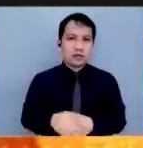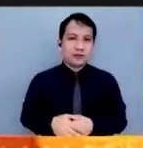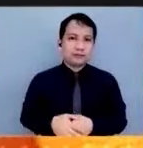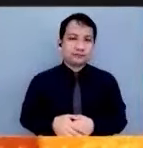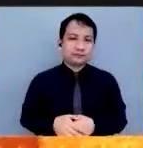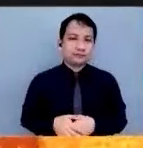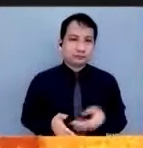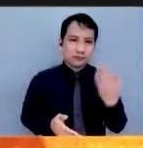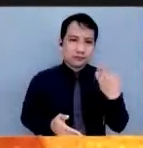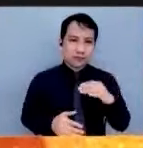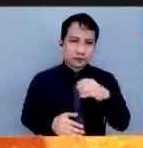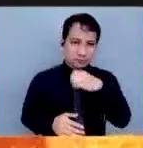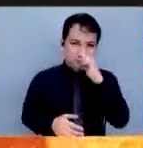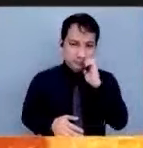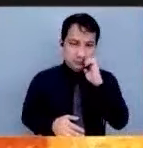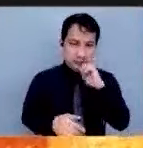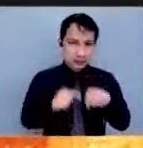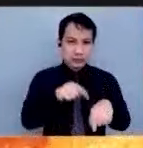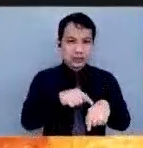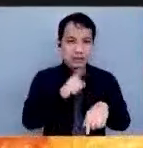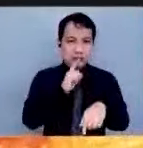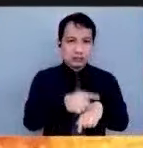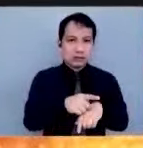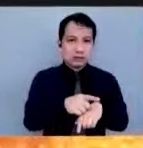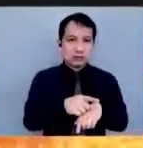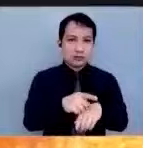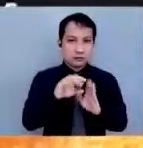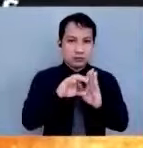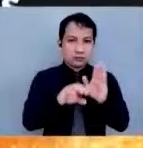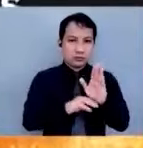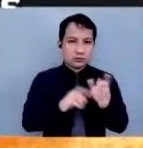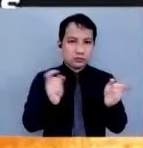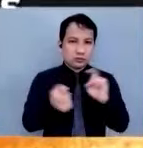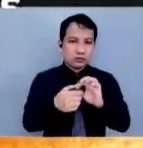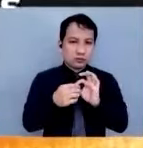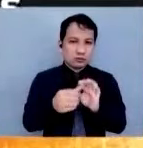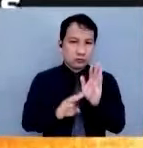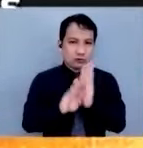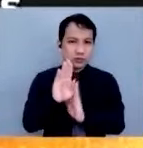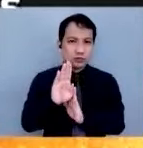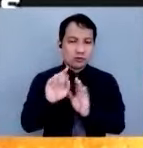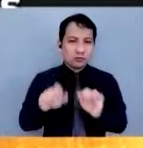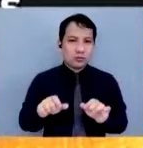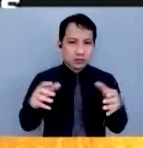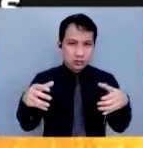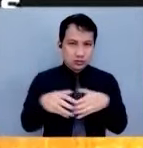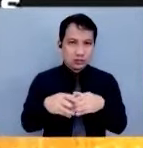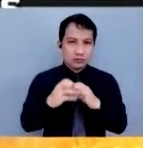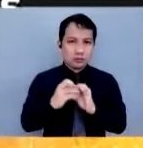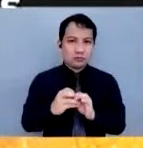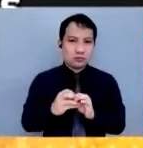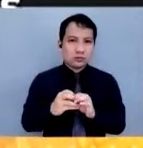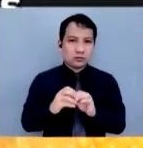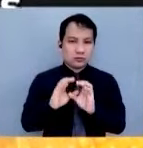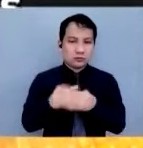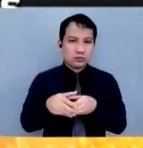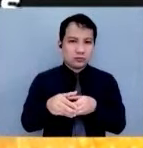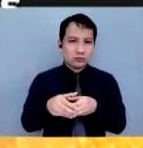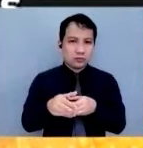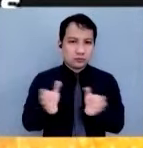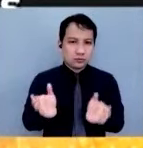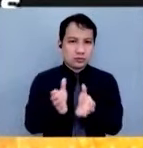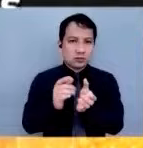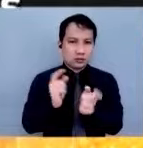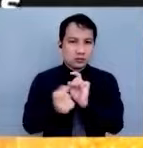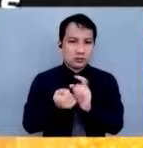Pangulong Estrada, tinawag ito ni ERAP na Constitutional Correction for Development. Bumuo si ERAP ng isang komisyon para magtulak ng pagtanggal sa